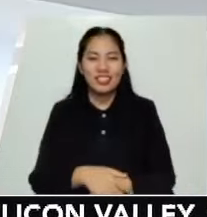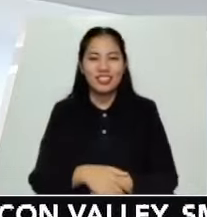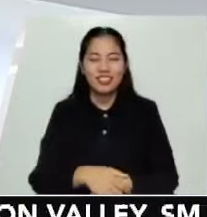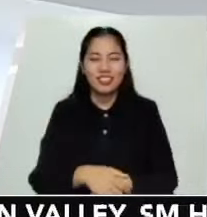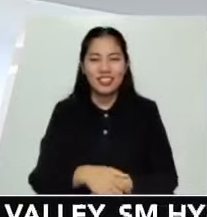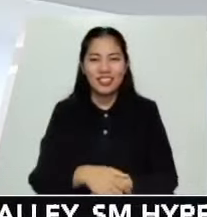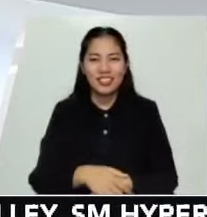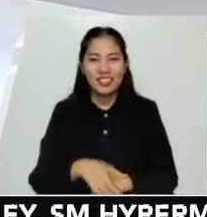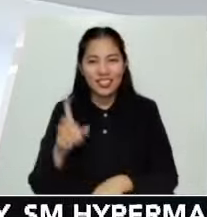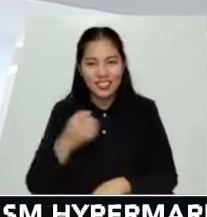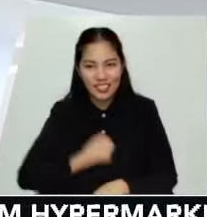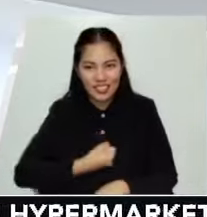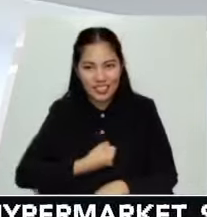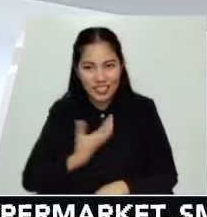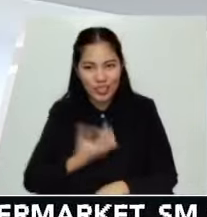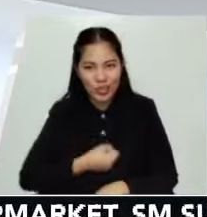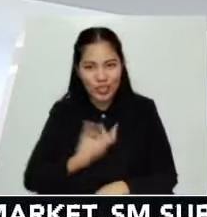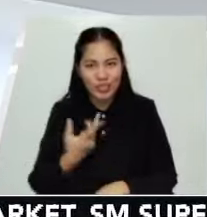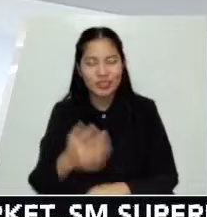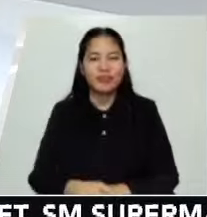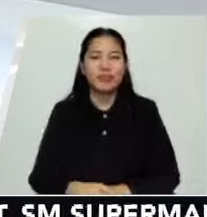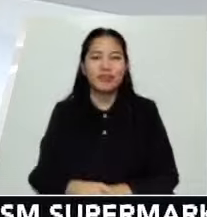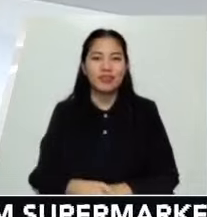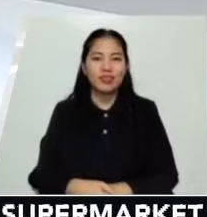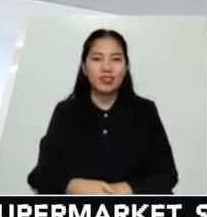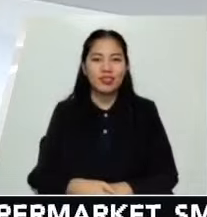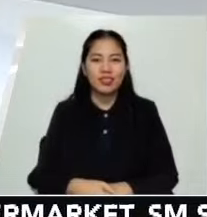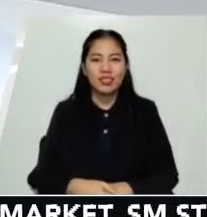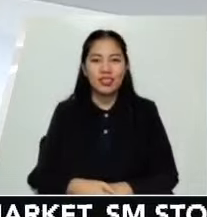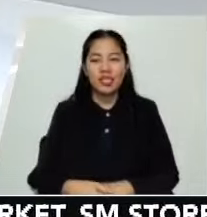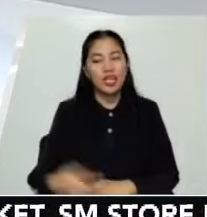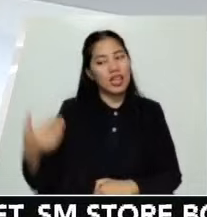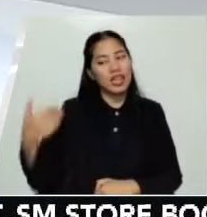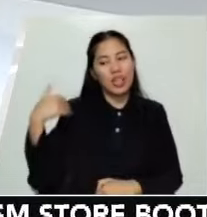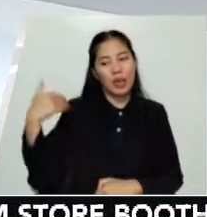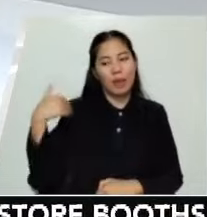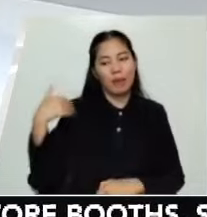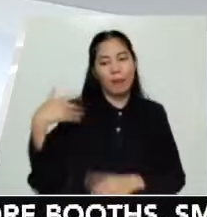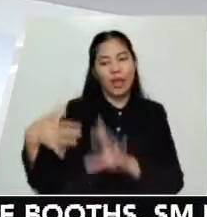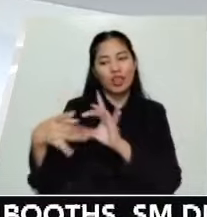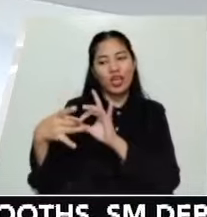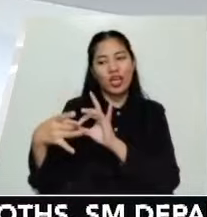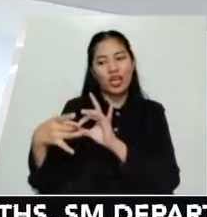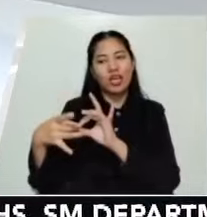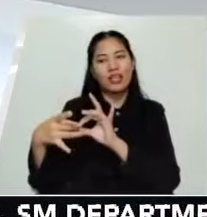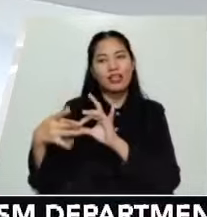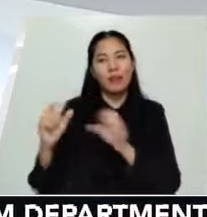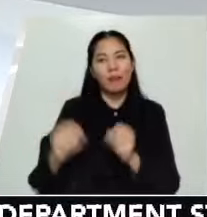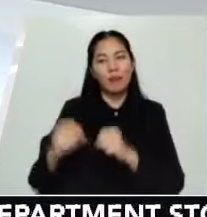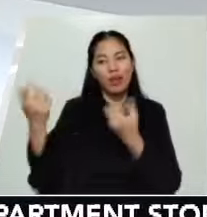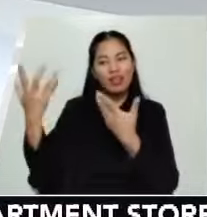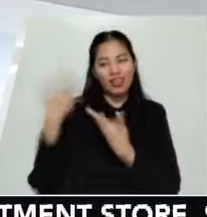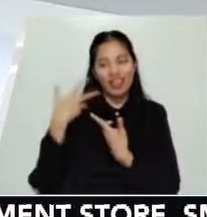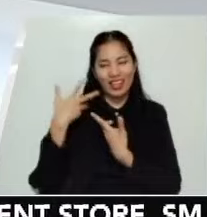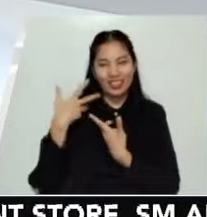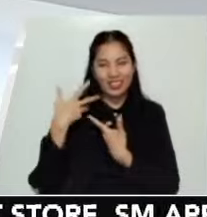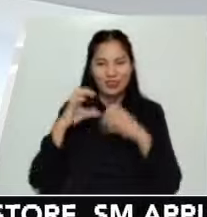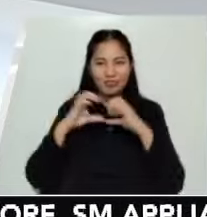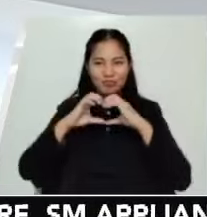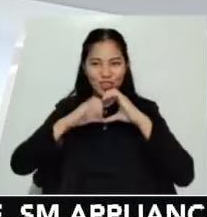anyo nuevo ang ikot. Wala pa nga kayo eh, pero iniwan ka na. End of quote. O nga naman.